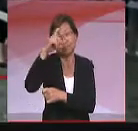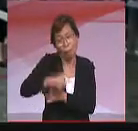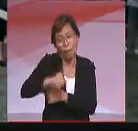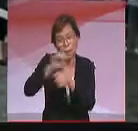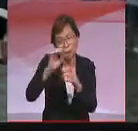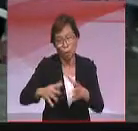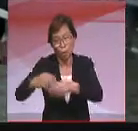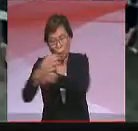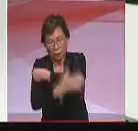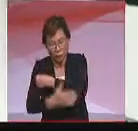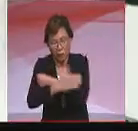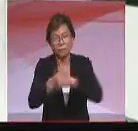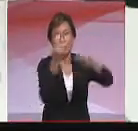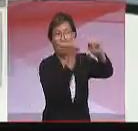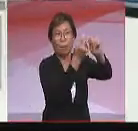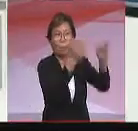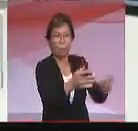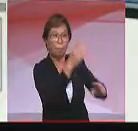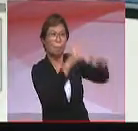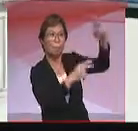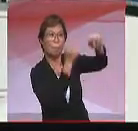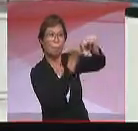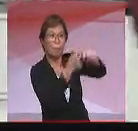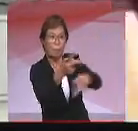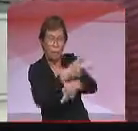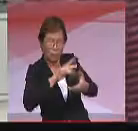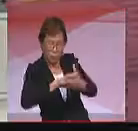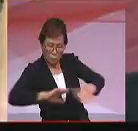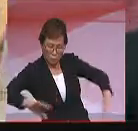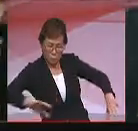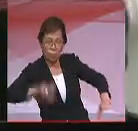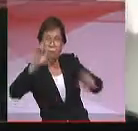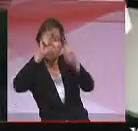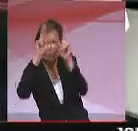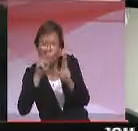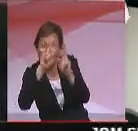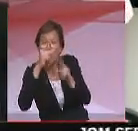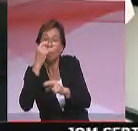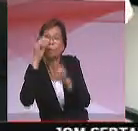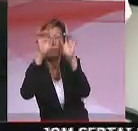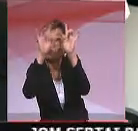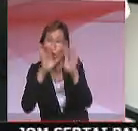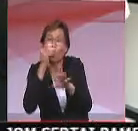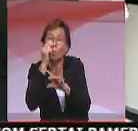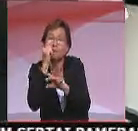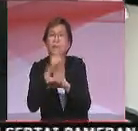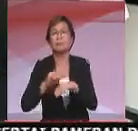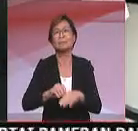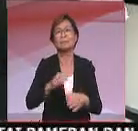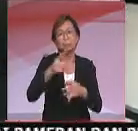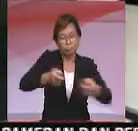pekerja warga asing sektor pembinaan dan pengawal keselamatan membuat ujian sebagai kawalan pencegahan penularan cash di tempat